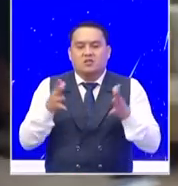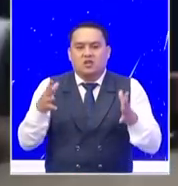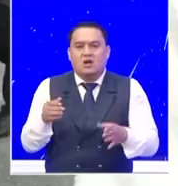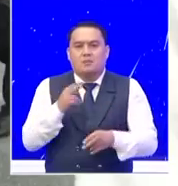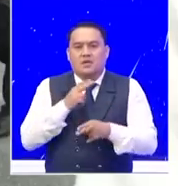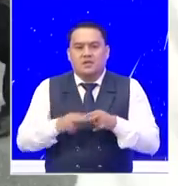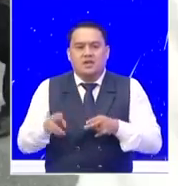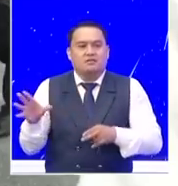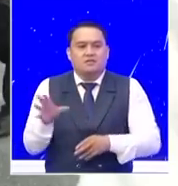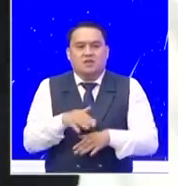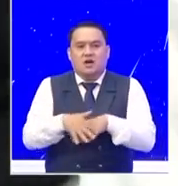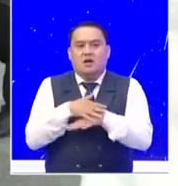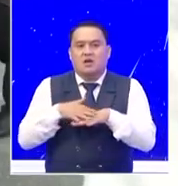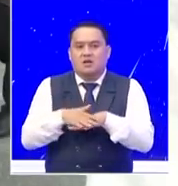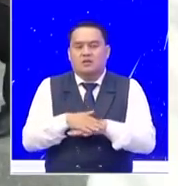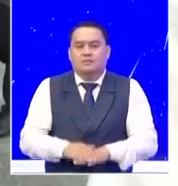страны.